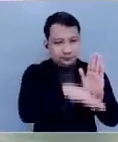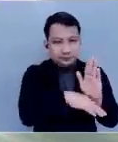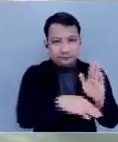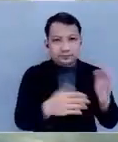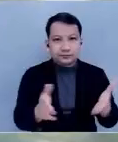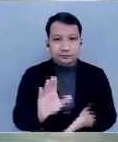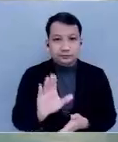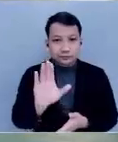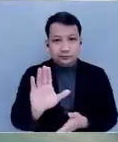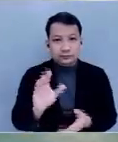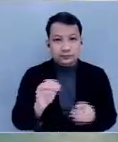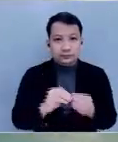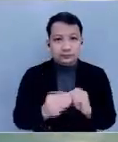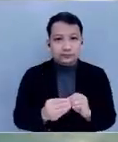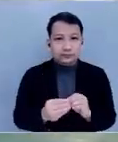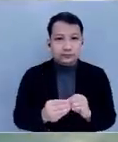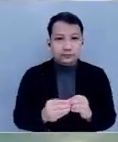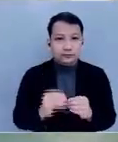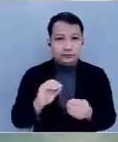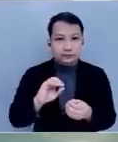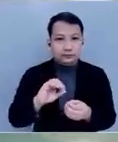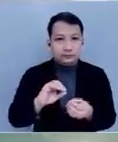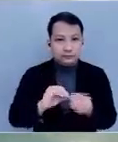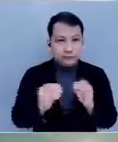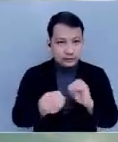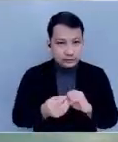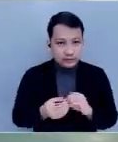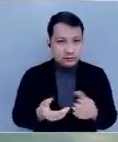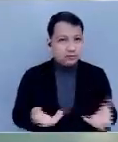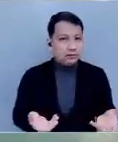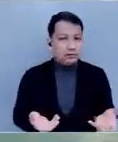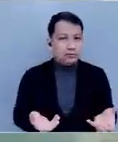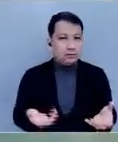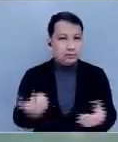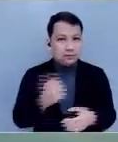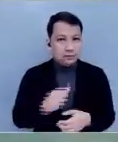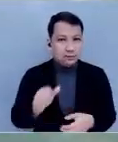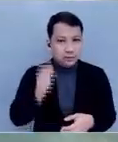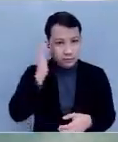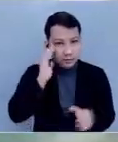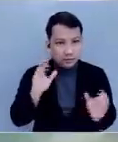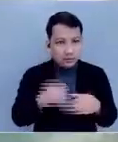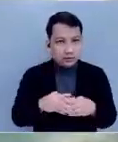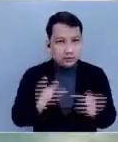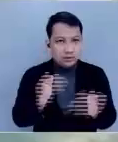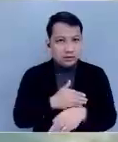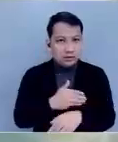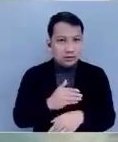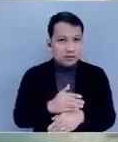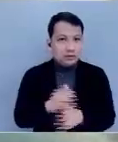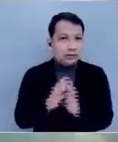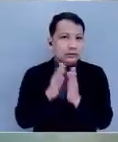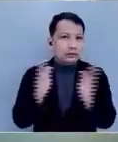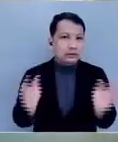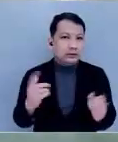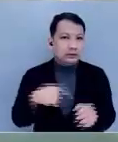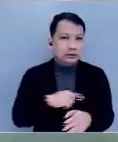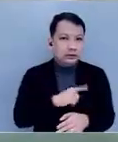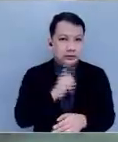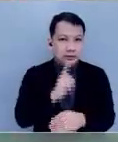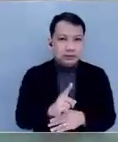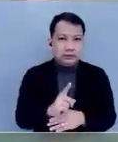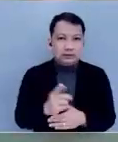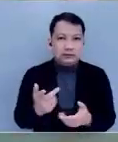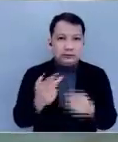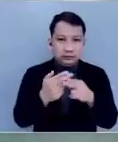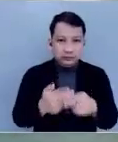yung inyong mga polling precinct number. Nangyayari kasi, kahit alam nyo yung cluster number ninyo sa lawak na itong paaralan, sa lawak ng paaralan